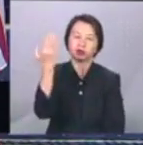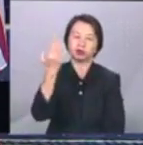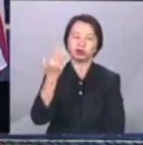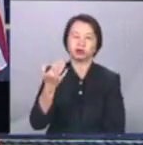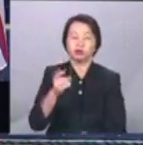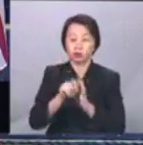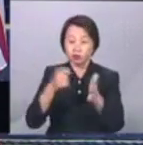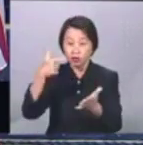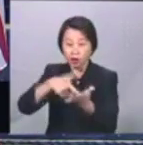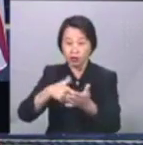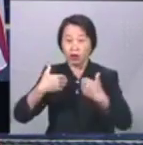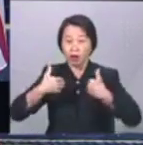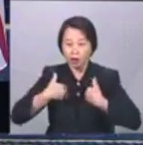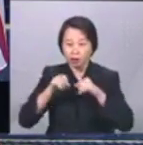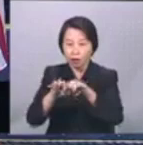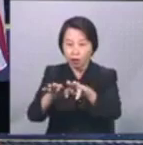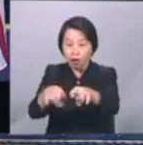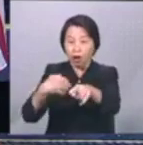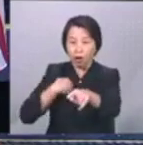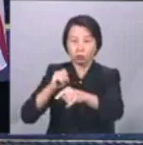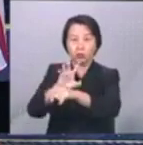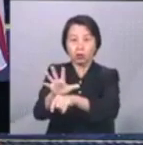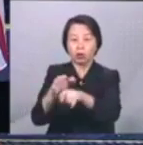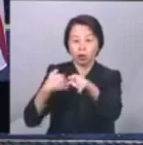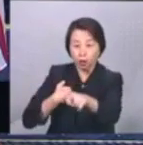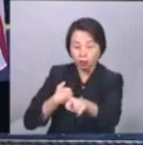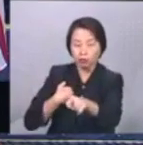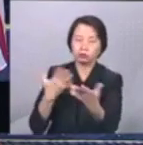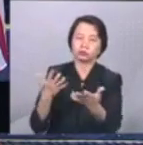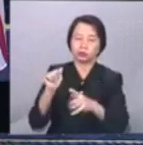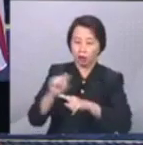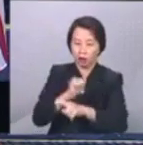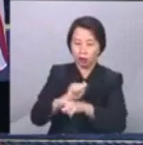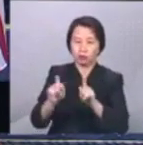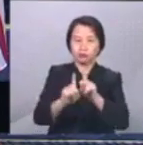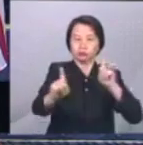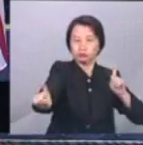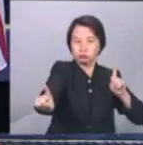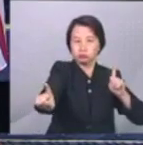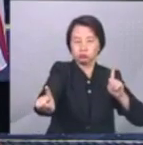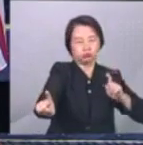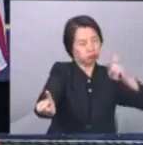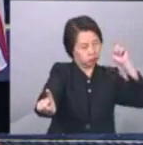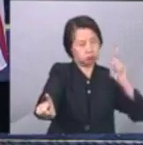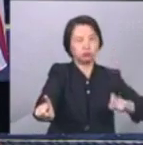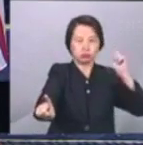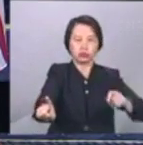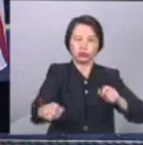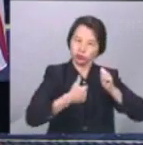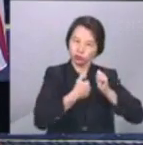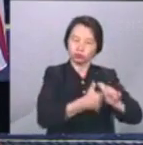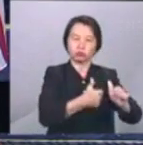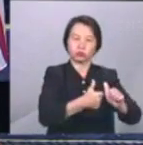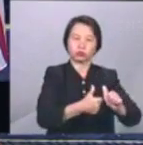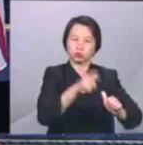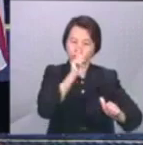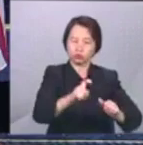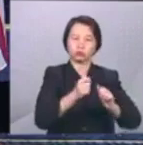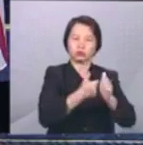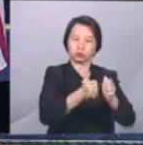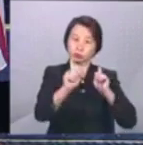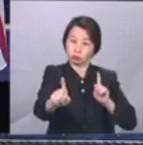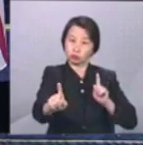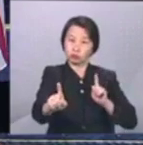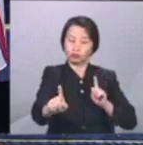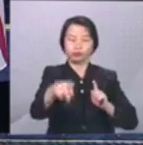Selagi virus ini masih ada, amalan penjarakan sosial mesti diteruskan.